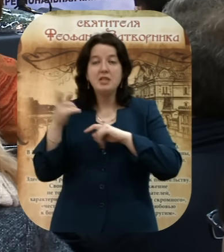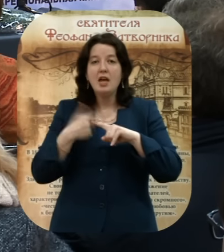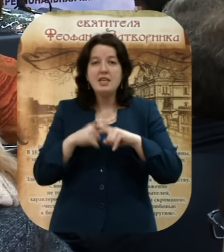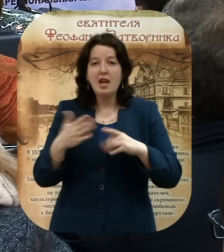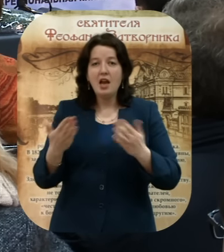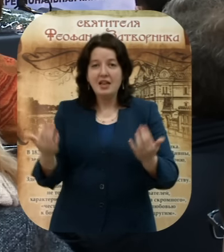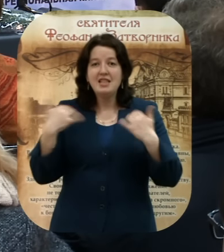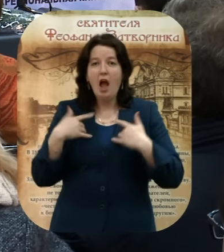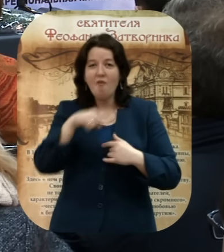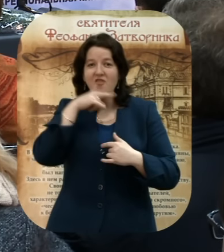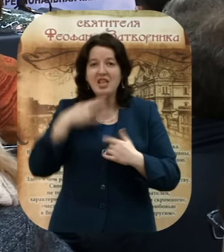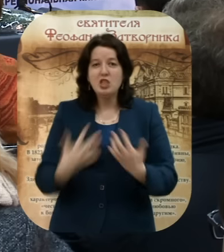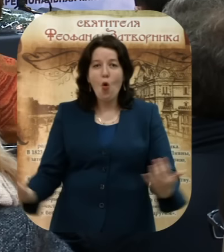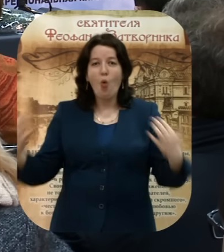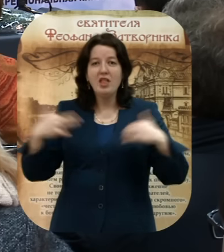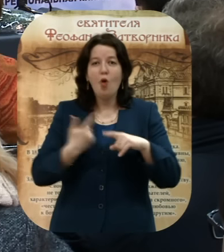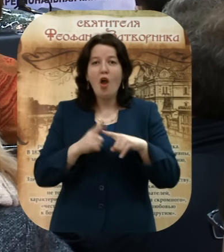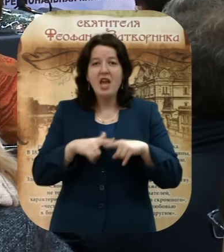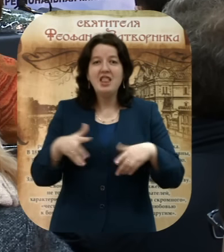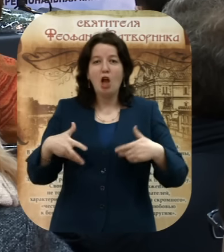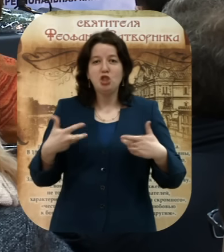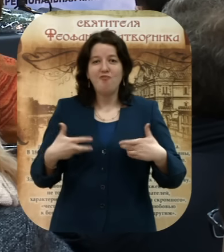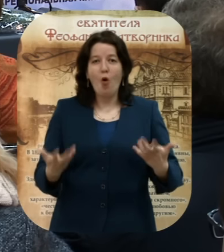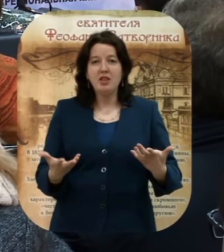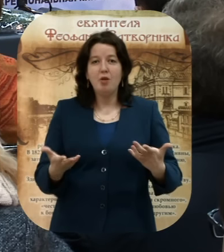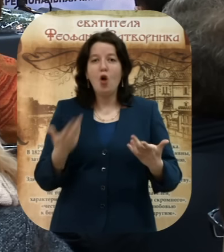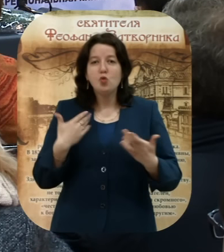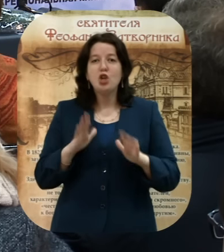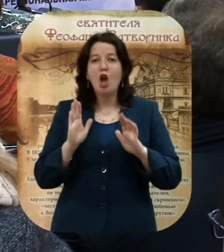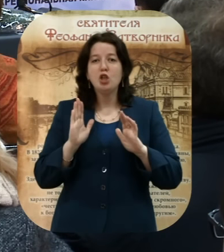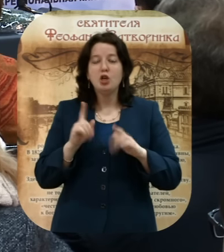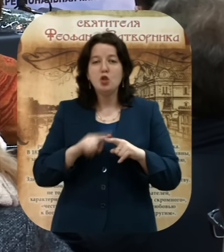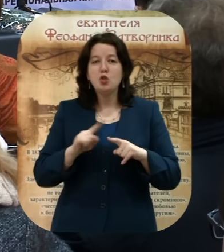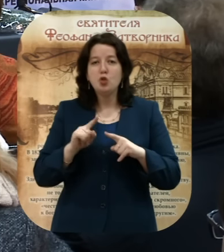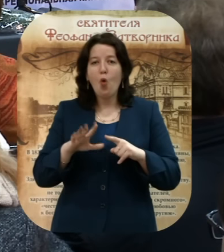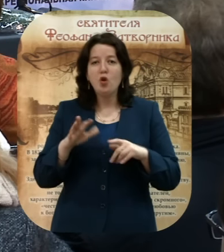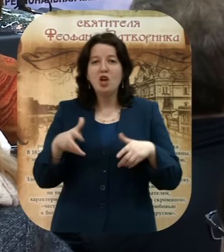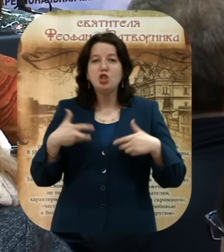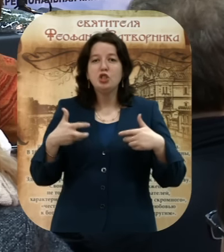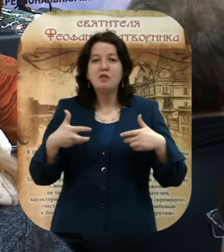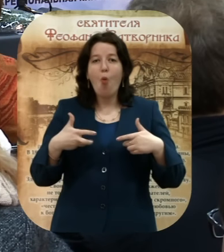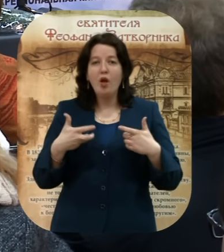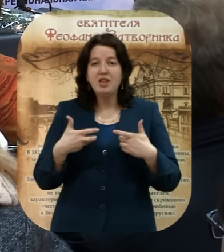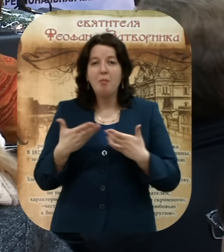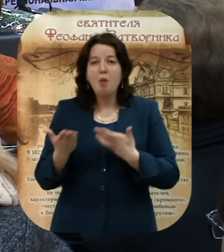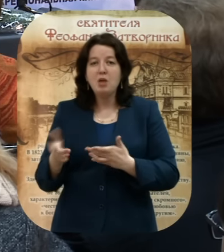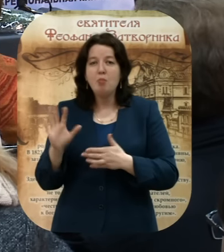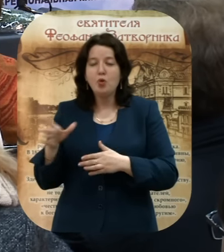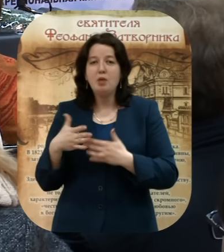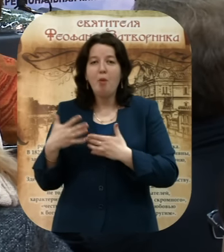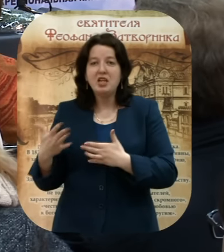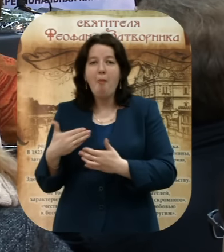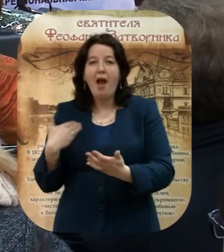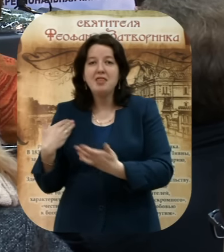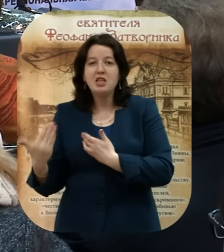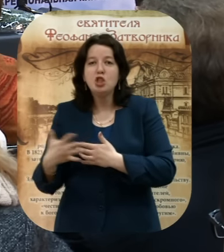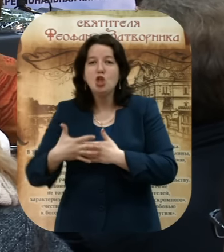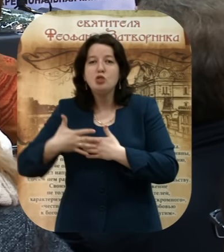вовсю. Это к животным. Уже скоро мы животные будем уже к ним относиться с куда с большей любовью,